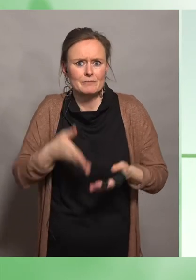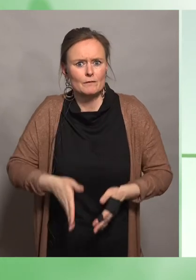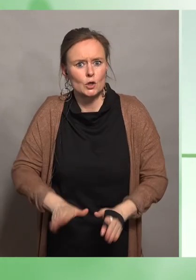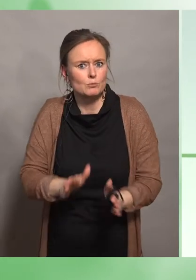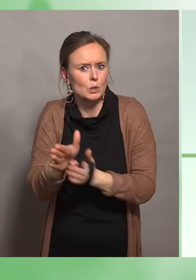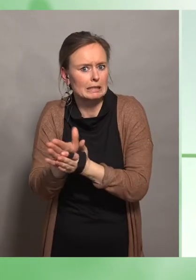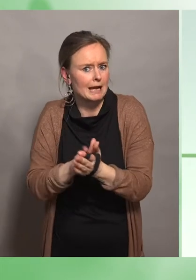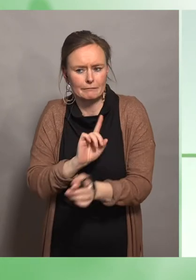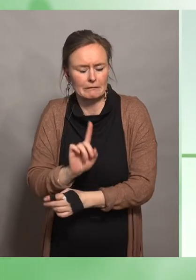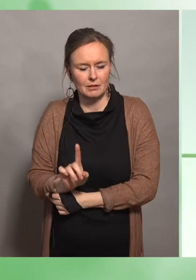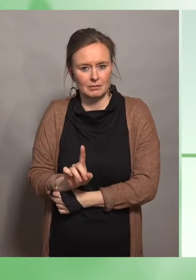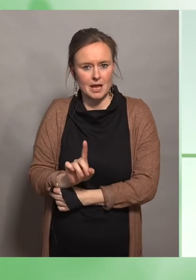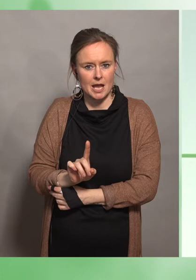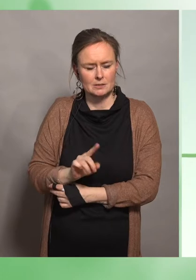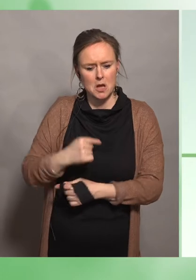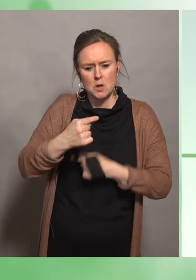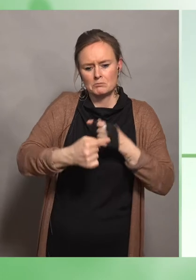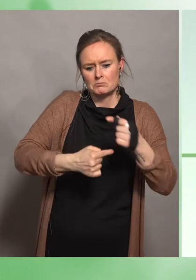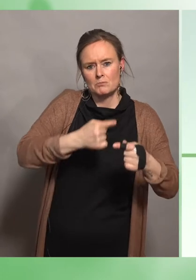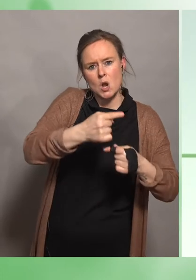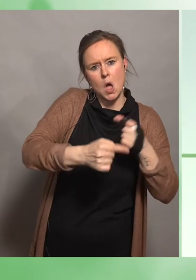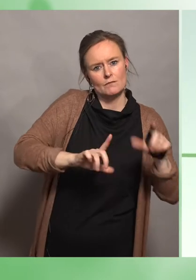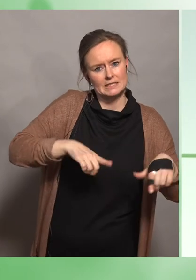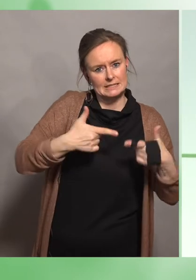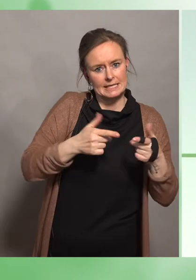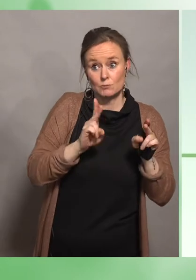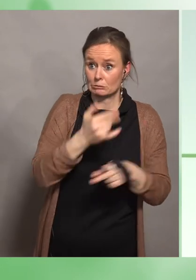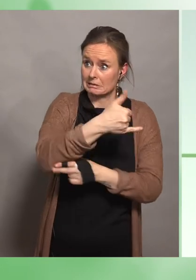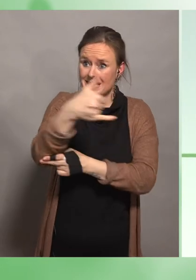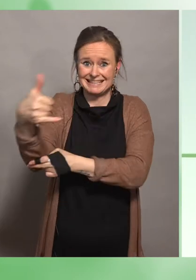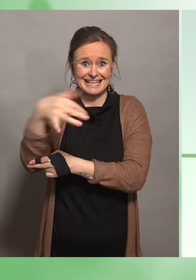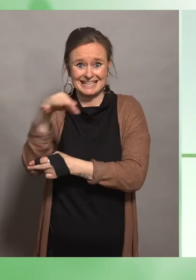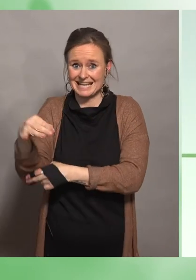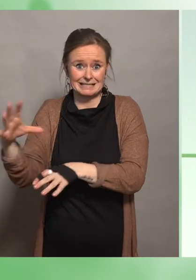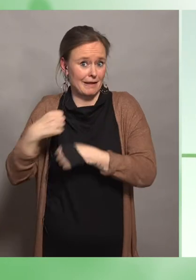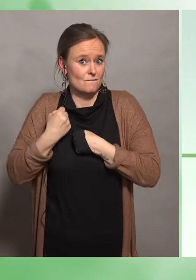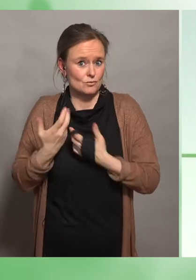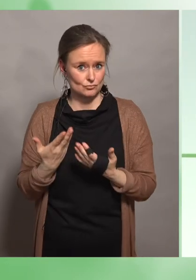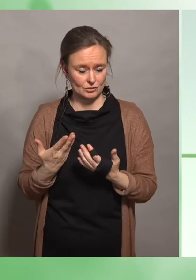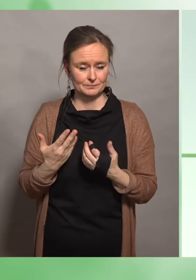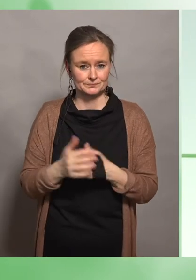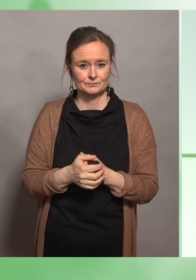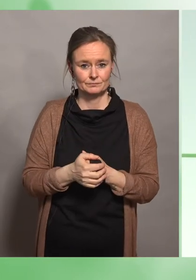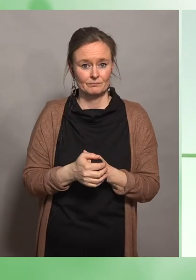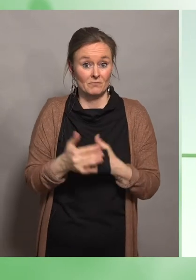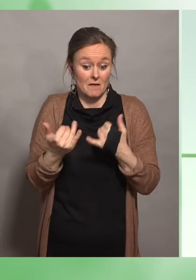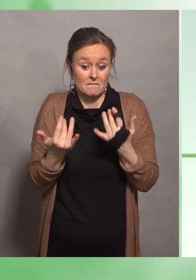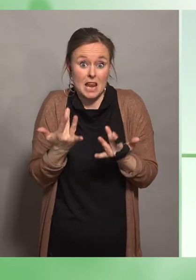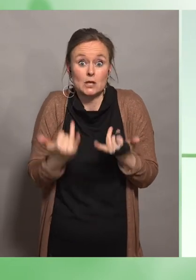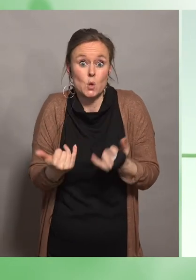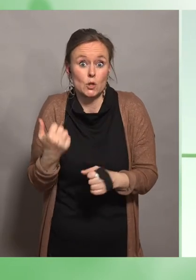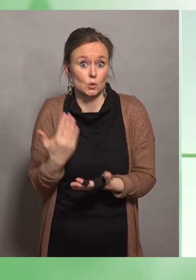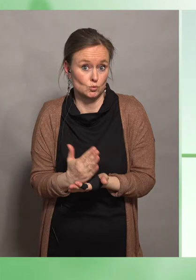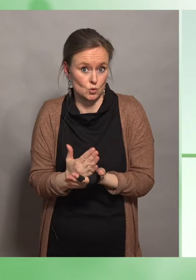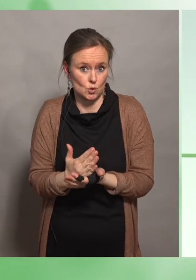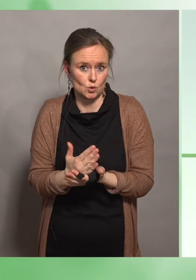bekommen, sondern im Laufe des Lebens und das kann Sie und mich morgen erwischen oder sogar heute schon. Und dann ist die große Frage, wie geht man